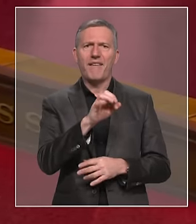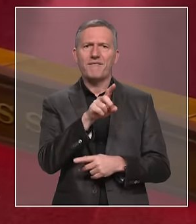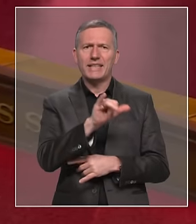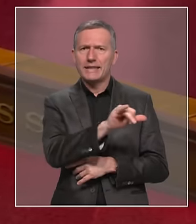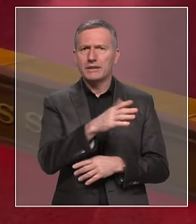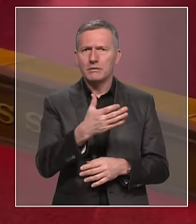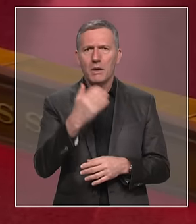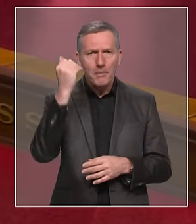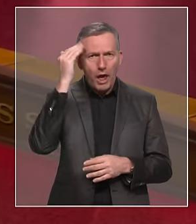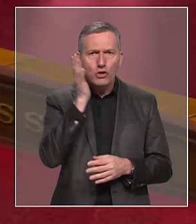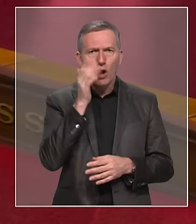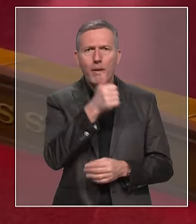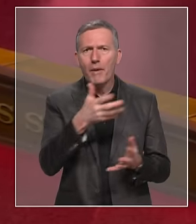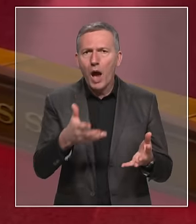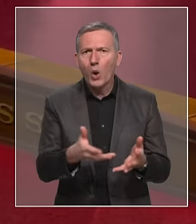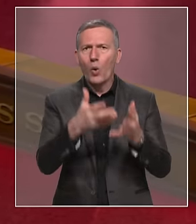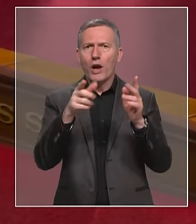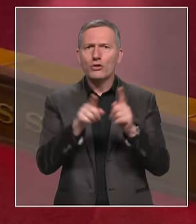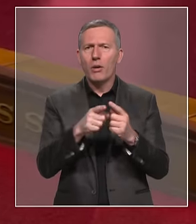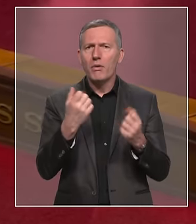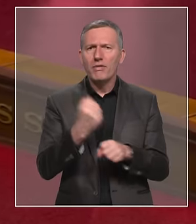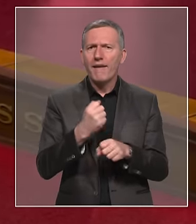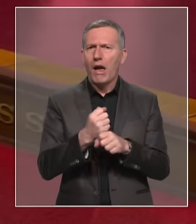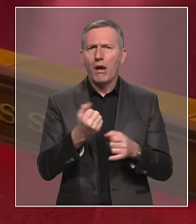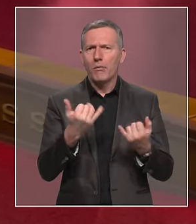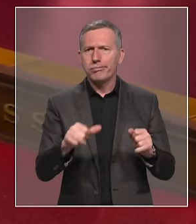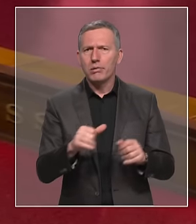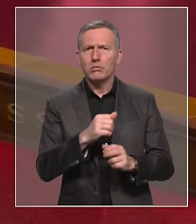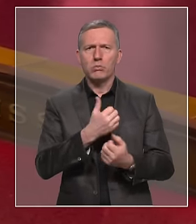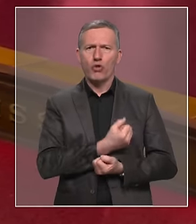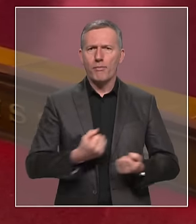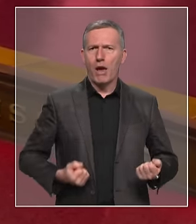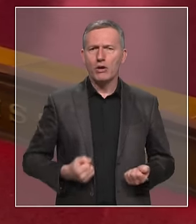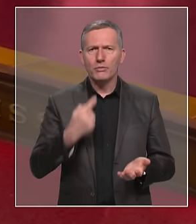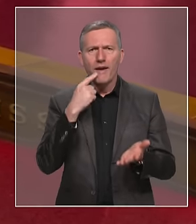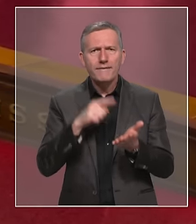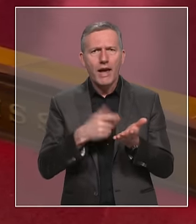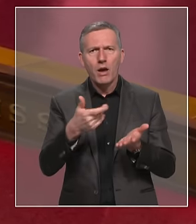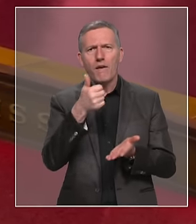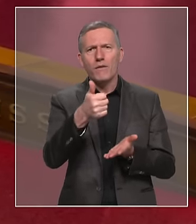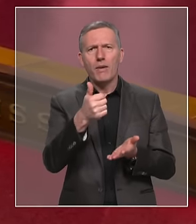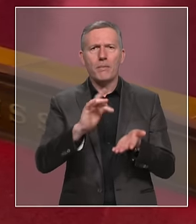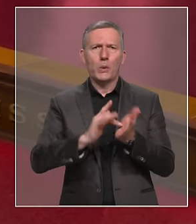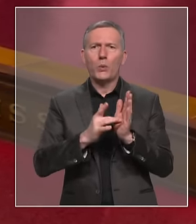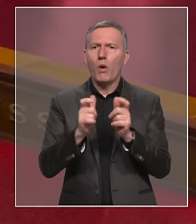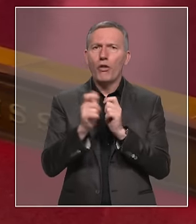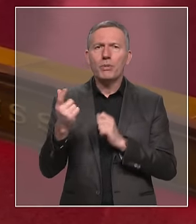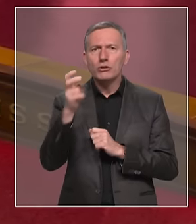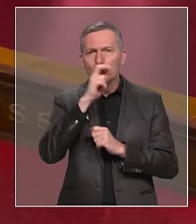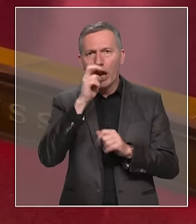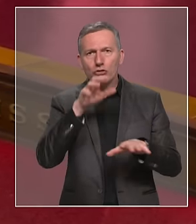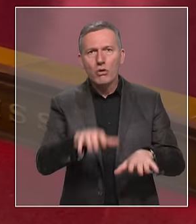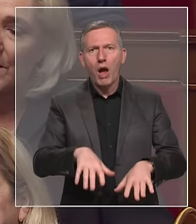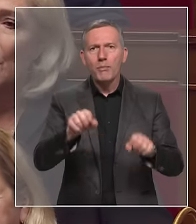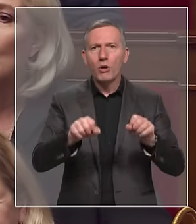est systématiquement de favoriser l'inactivité par rapport à l'activité. Pour vous, le fait que toutes les entreprises cherchent à recruter et